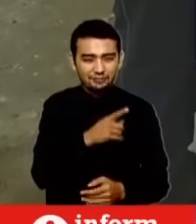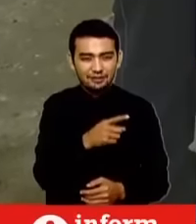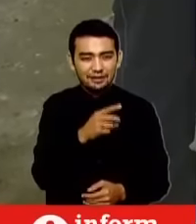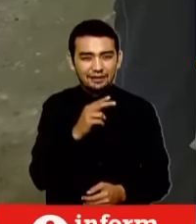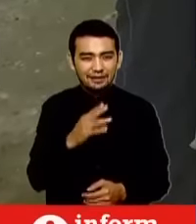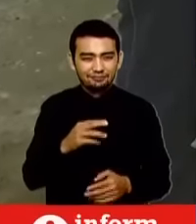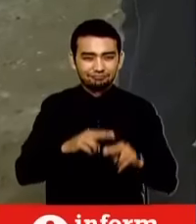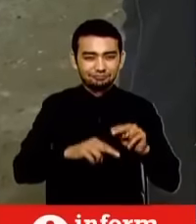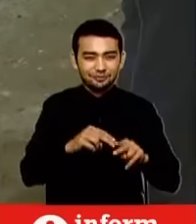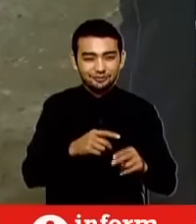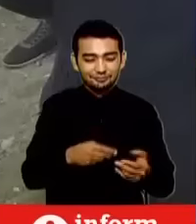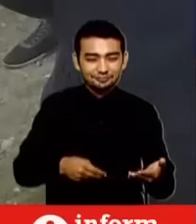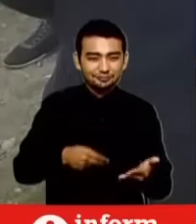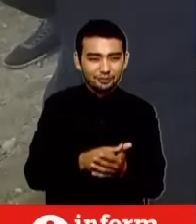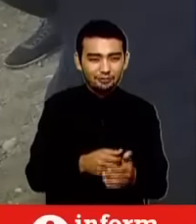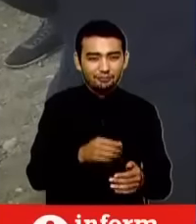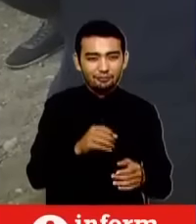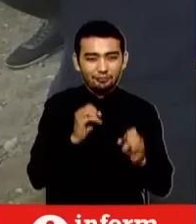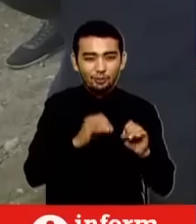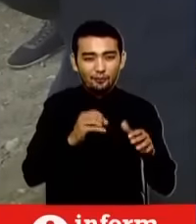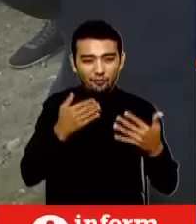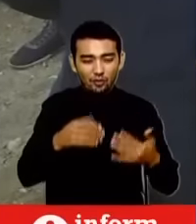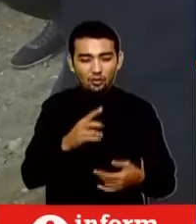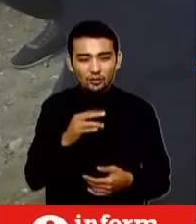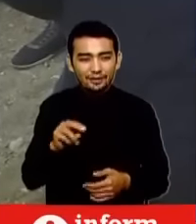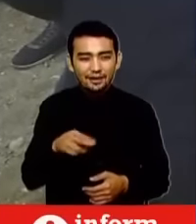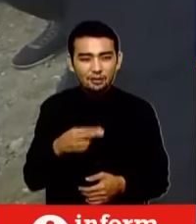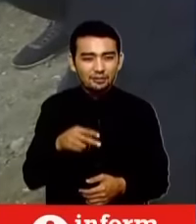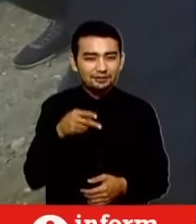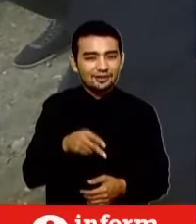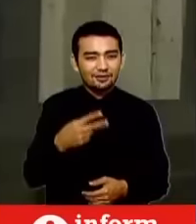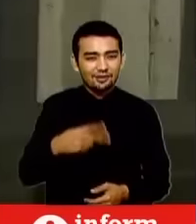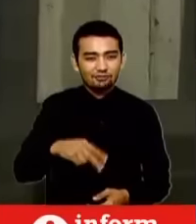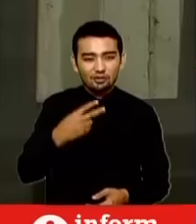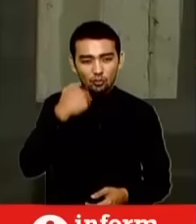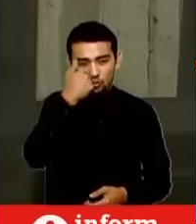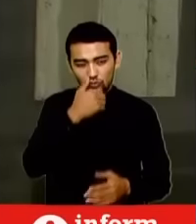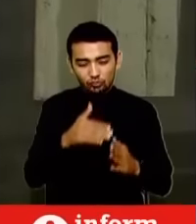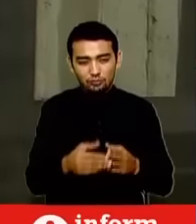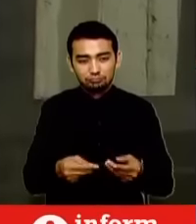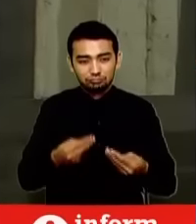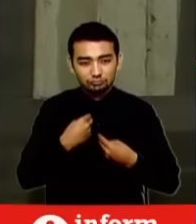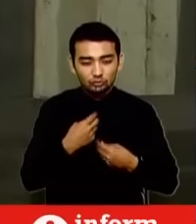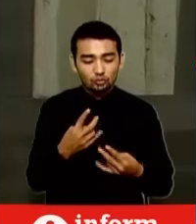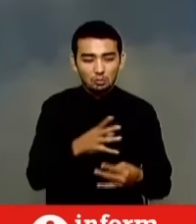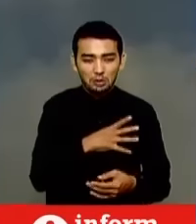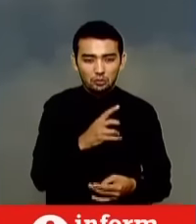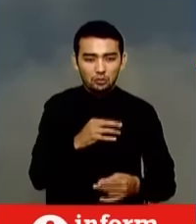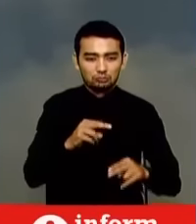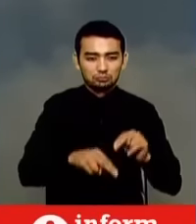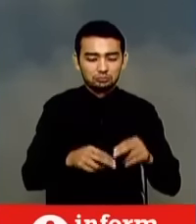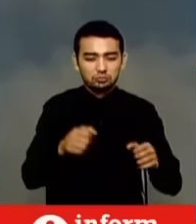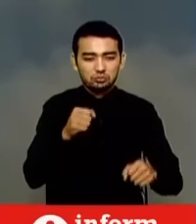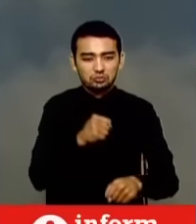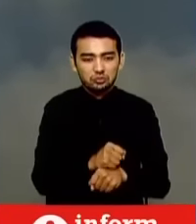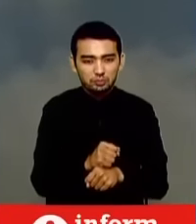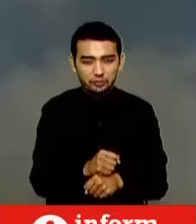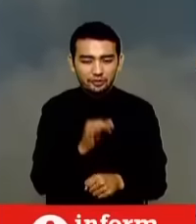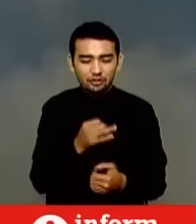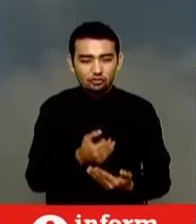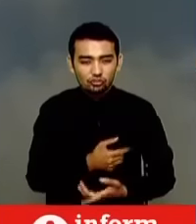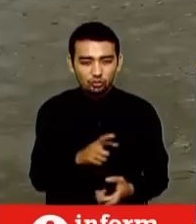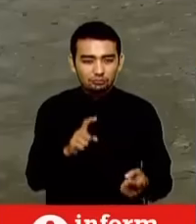Таун». Дом должен были сдать в эксплуатацию в декабре 2022 года, но стройка остановилась. Наша съемочная группа встретилась с жителями,